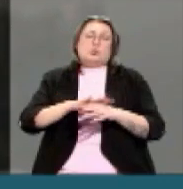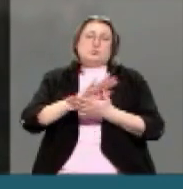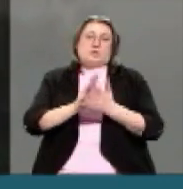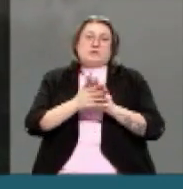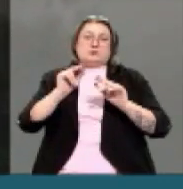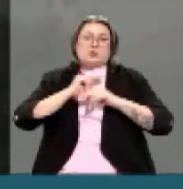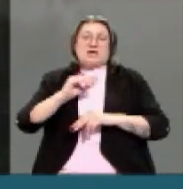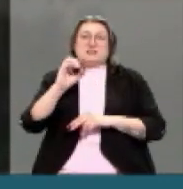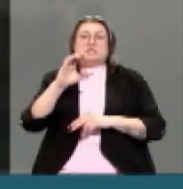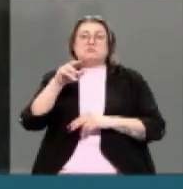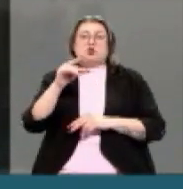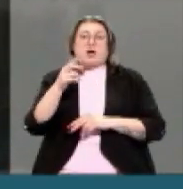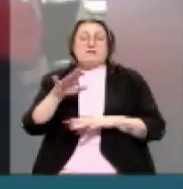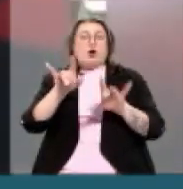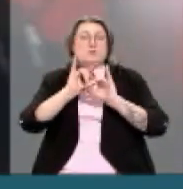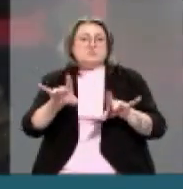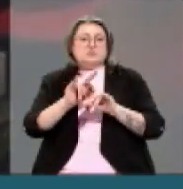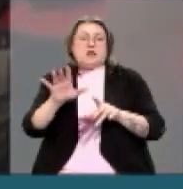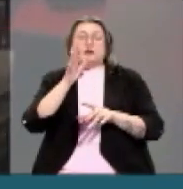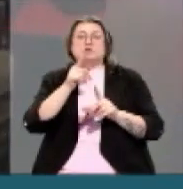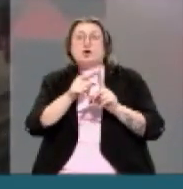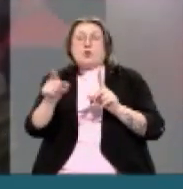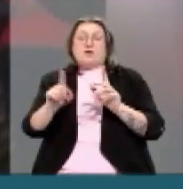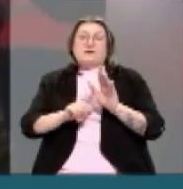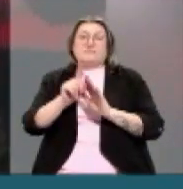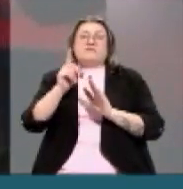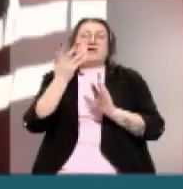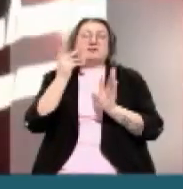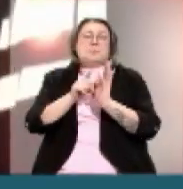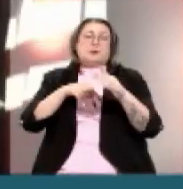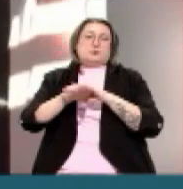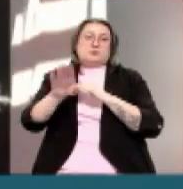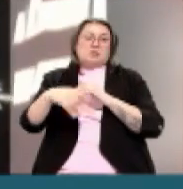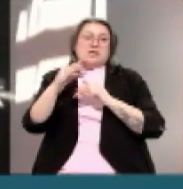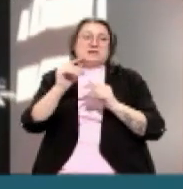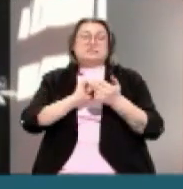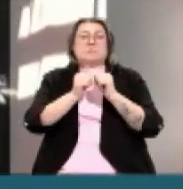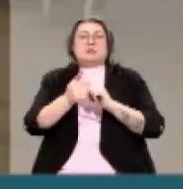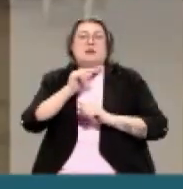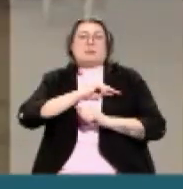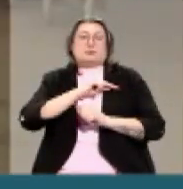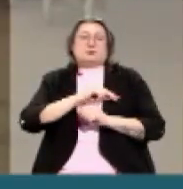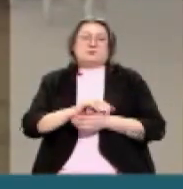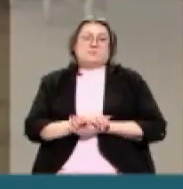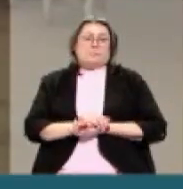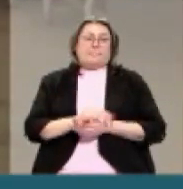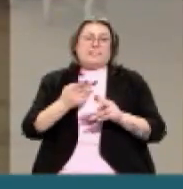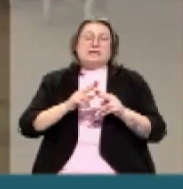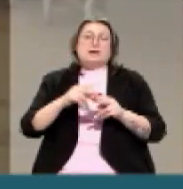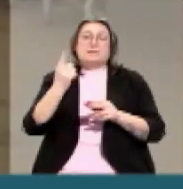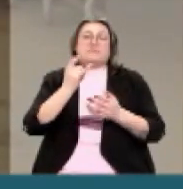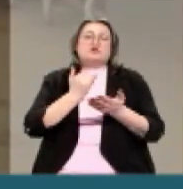условиях труда, Екатерина Смышляева пояснила о сроках выхода на заслуженный отдых либо смене рода деятельности. Это первый